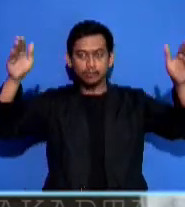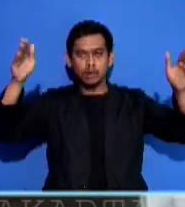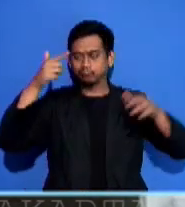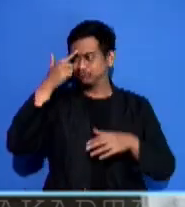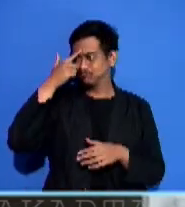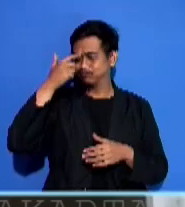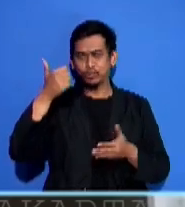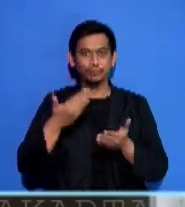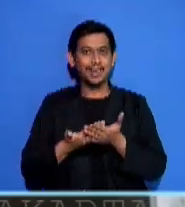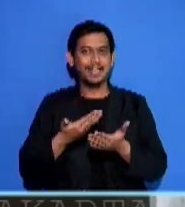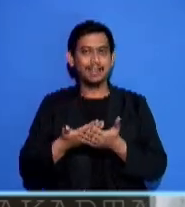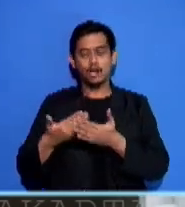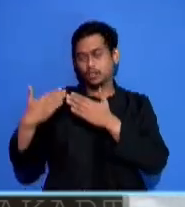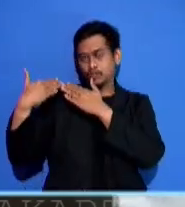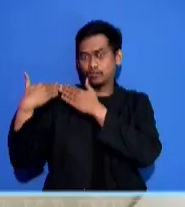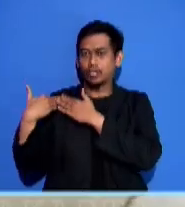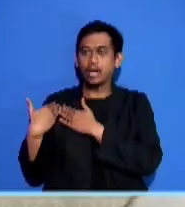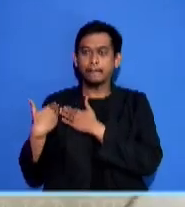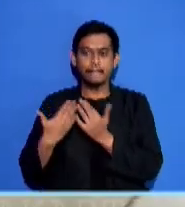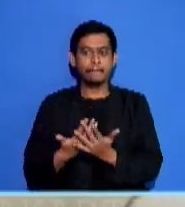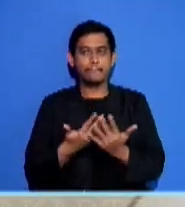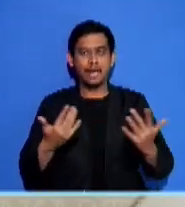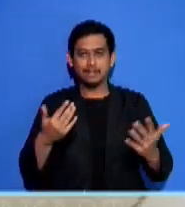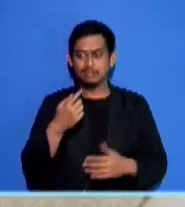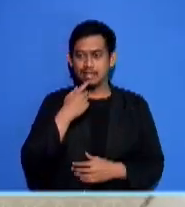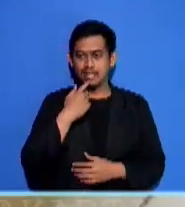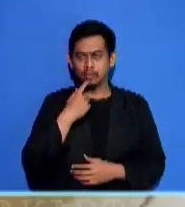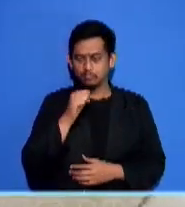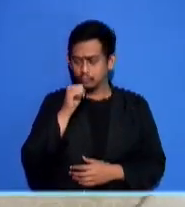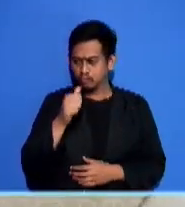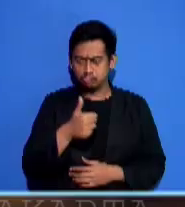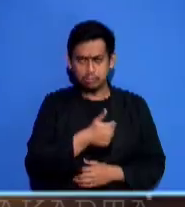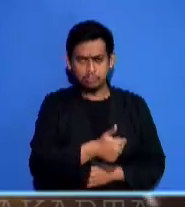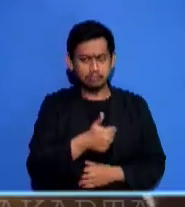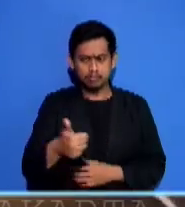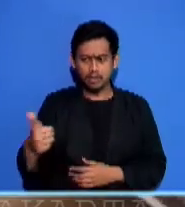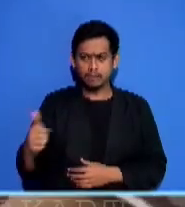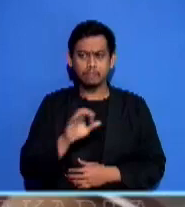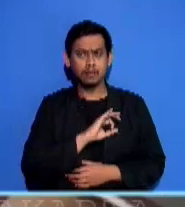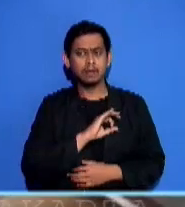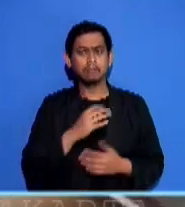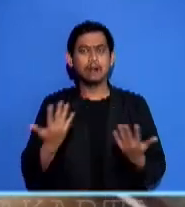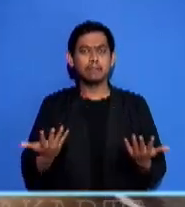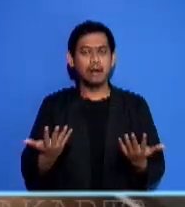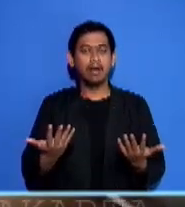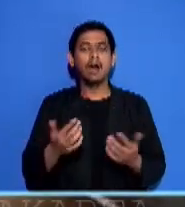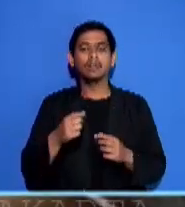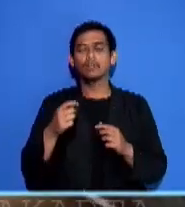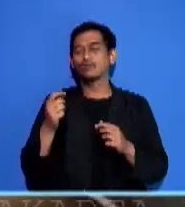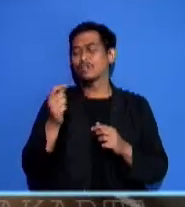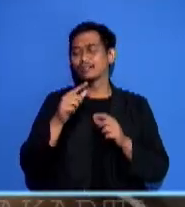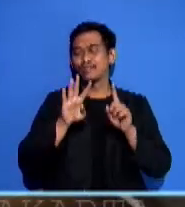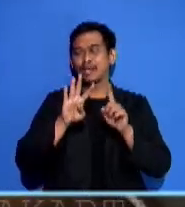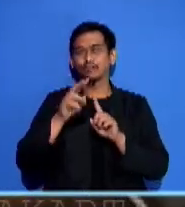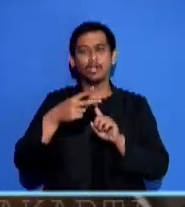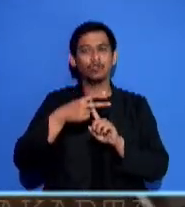memberikan pertanggung jawaban kepada publik tentang sosok yang layak dipilih pada tanggal 14 Februari 2 24